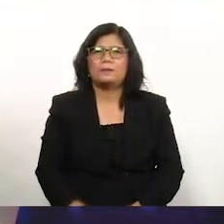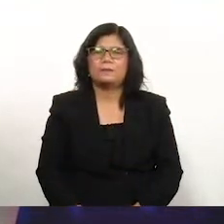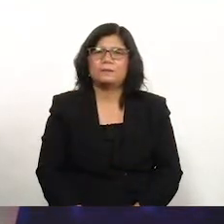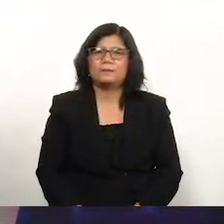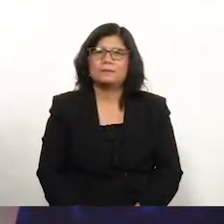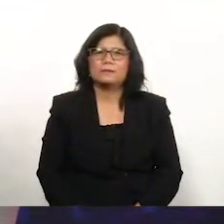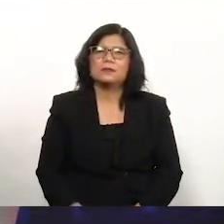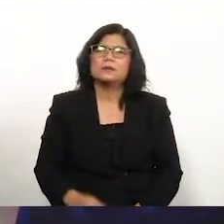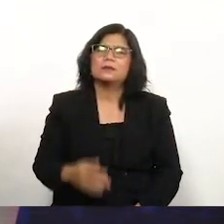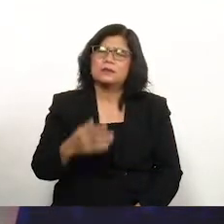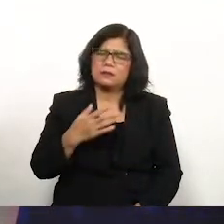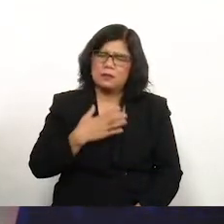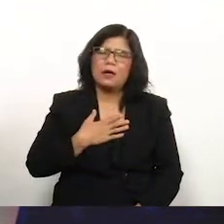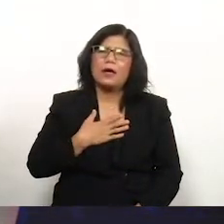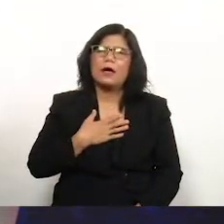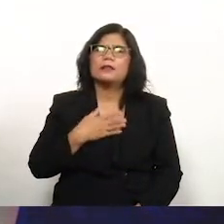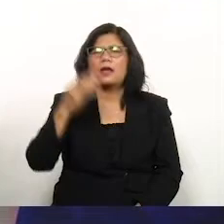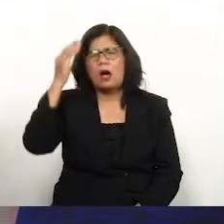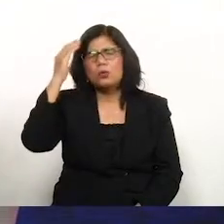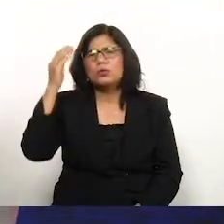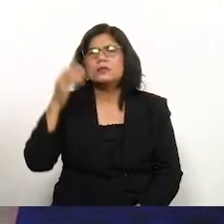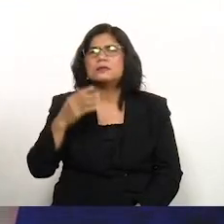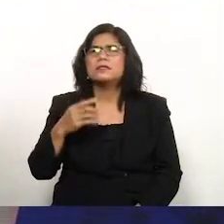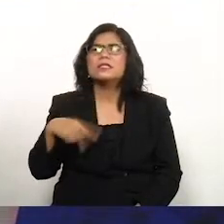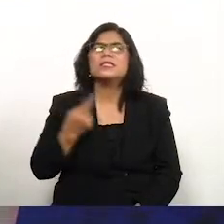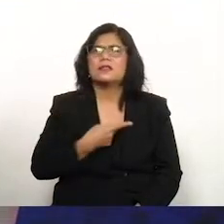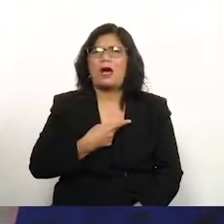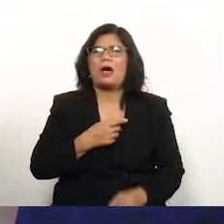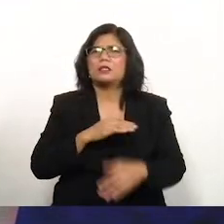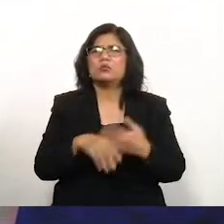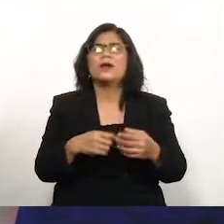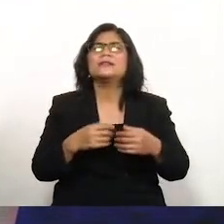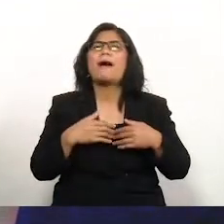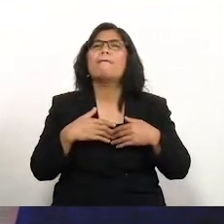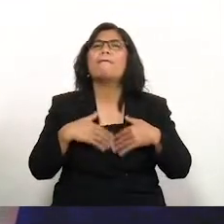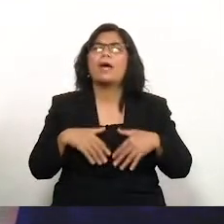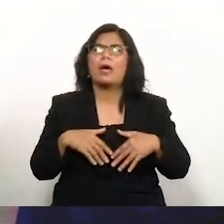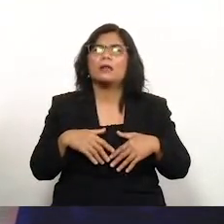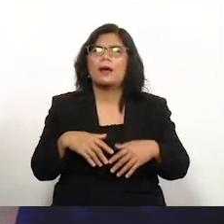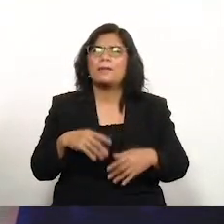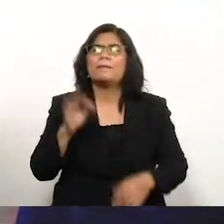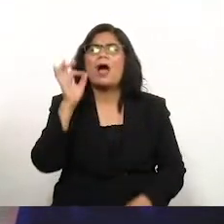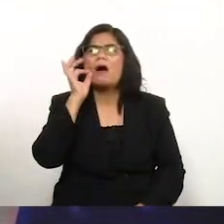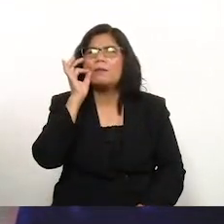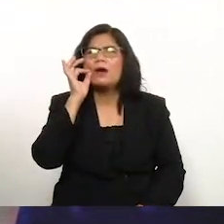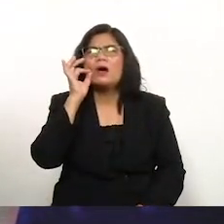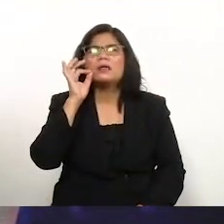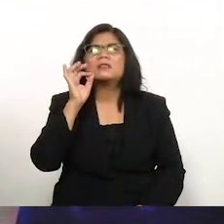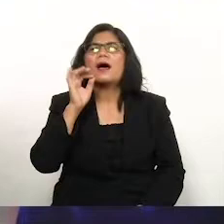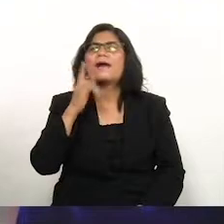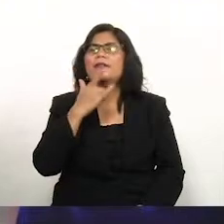I know what tired but sure i I could not start the